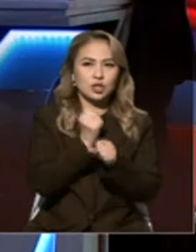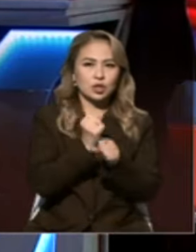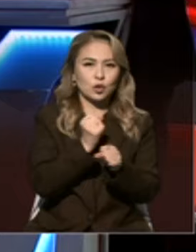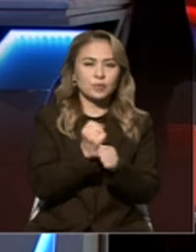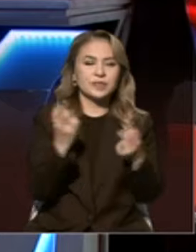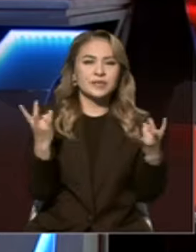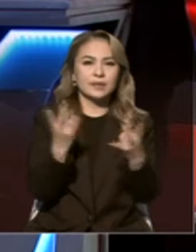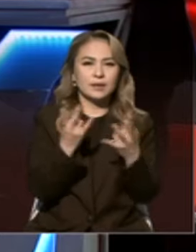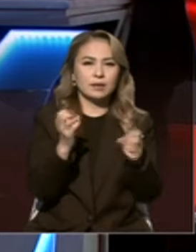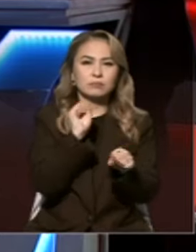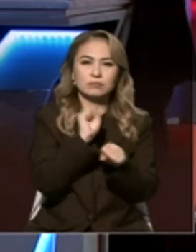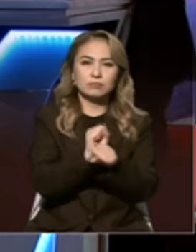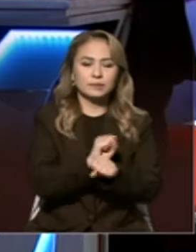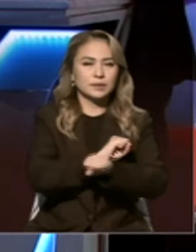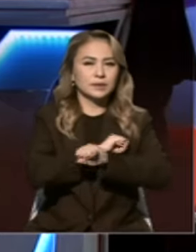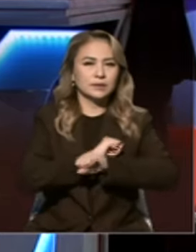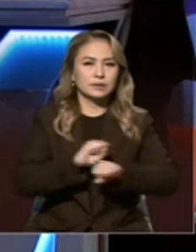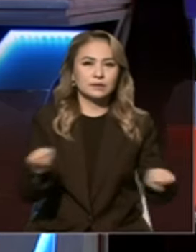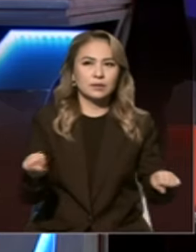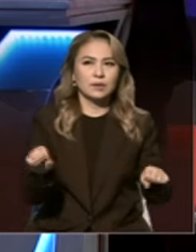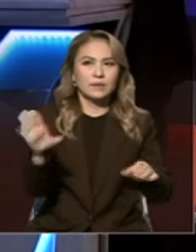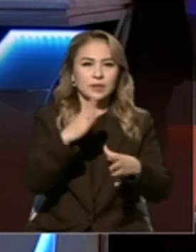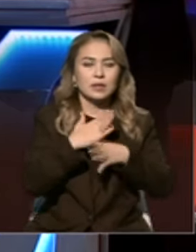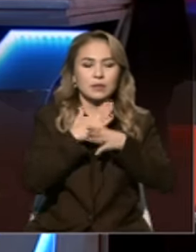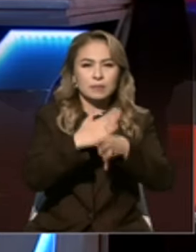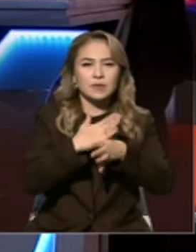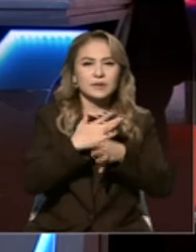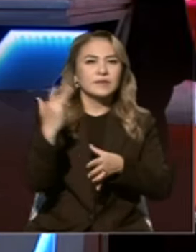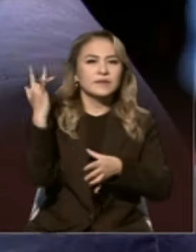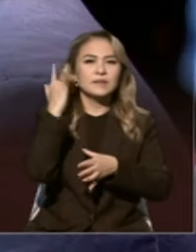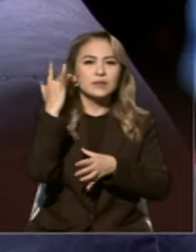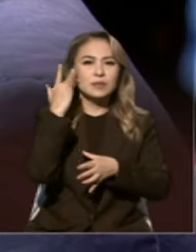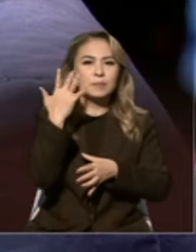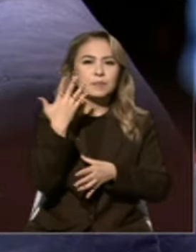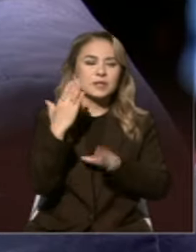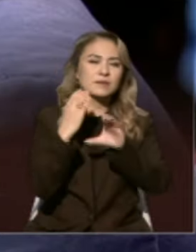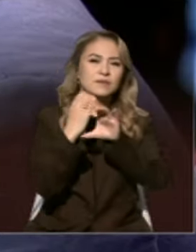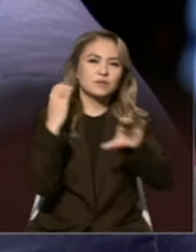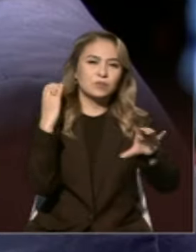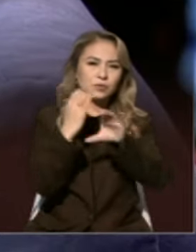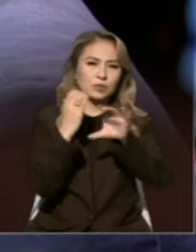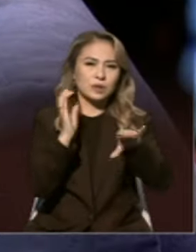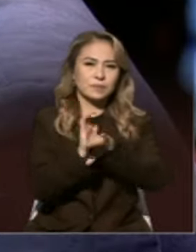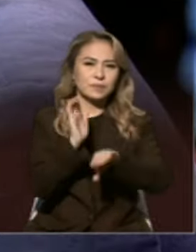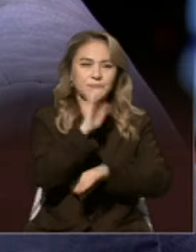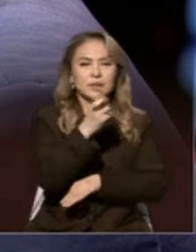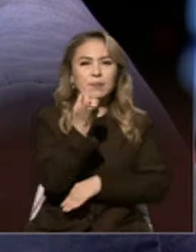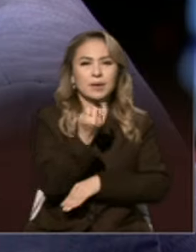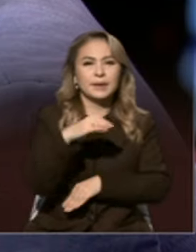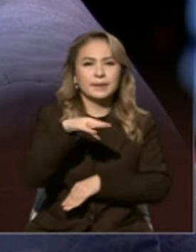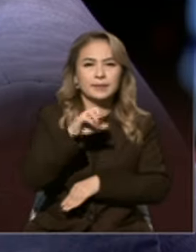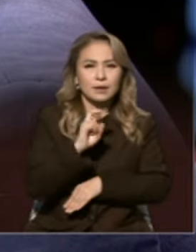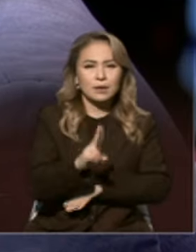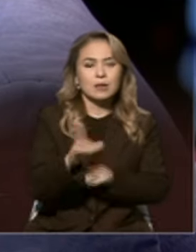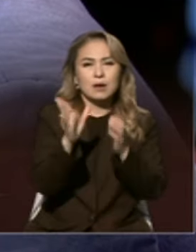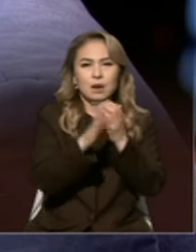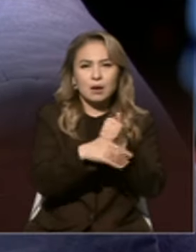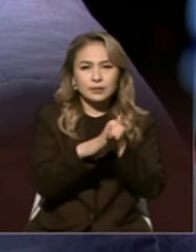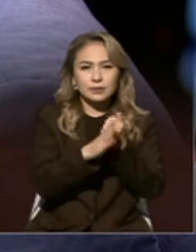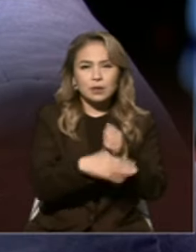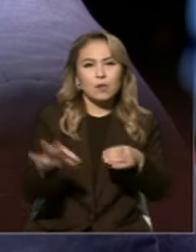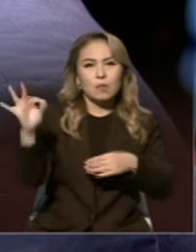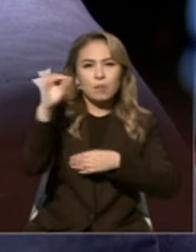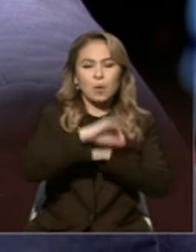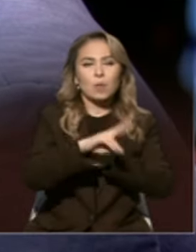керек мысалға. Тоқтатпауымыз керек. Әрине, мысалы, Байтақ жасылдар партиясы біле, бес фураны жіберіп атыр. Байтақ жағады, Бас Қазақстанға да, Атырауға да,